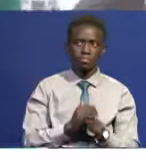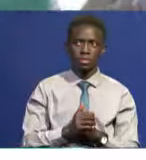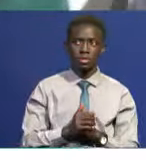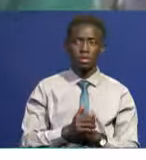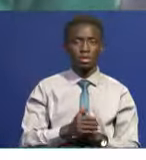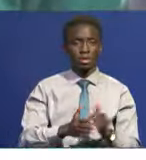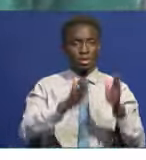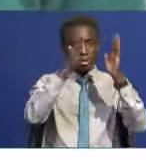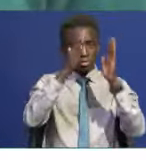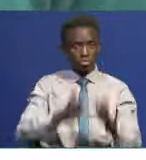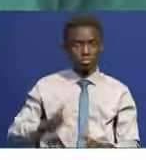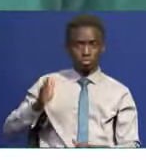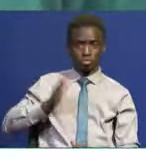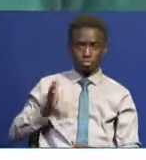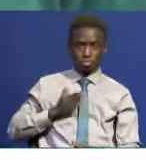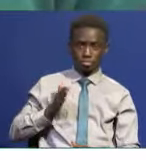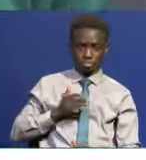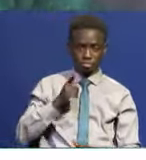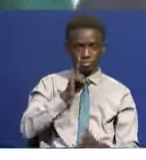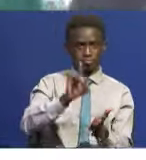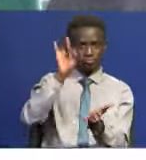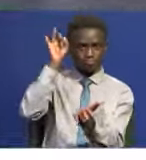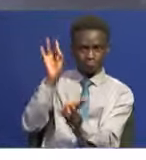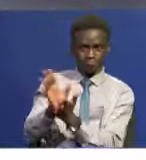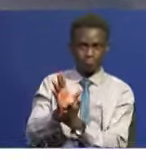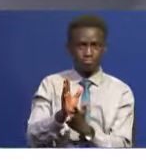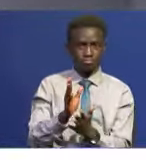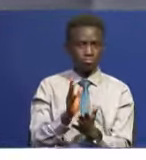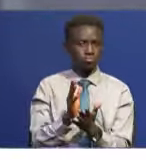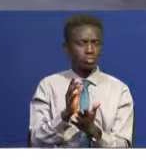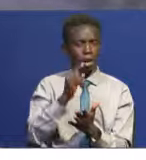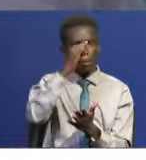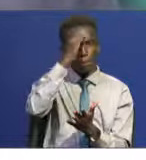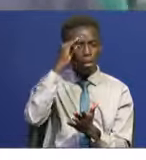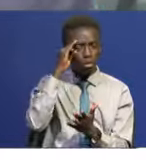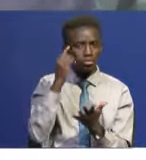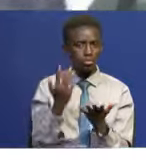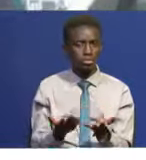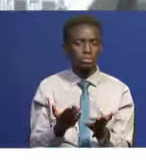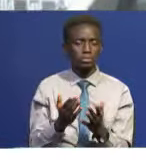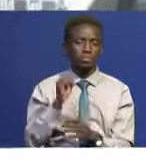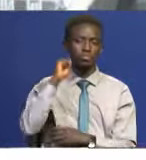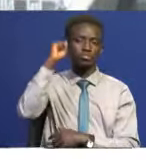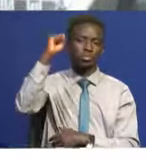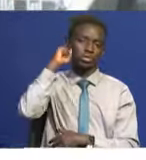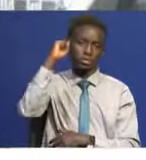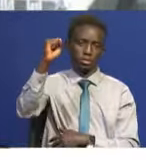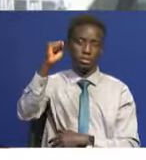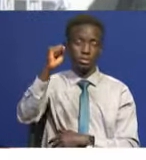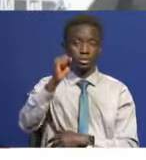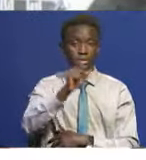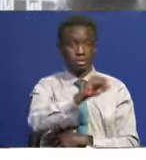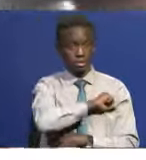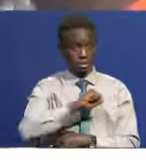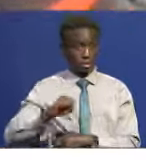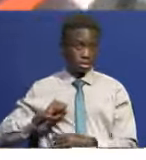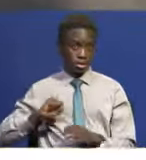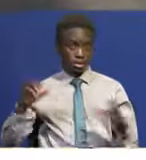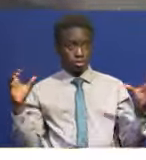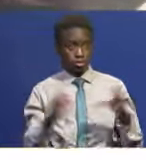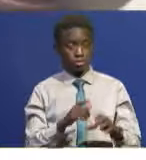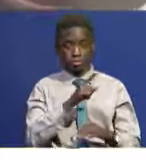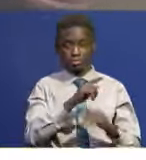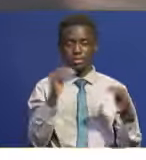kiti, ametolewa kwa kiti juu ya siasa. Na tunaona hata hiyo Senate haikufanya